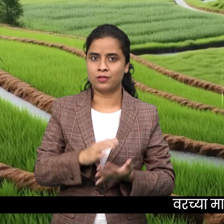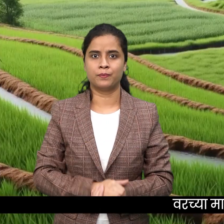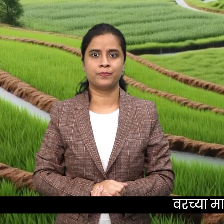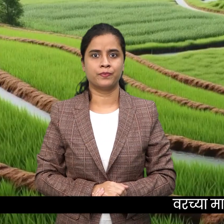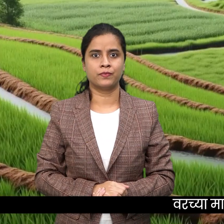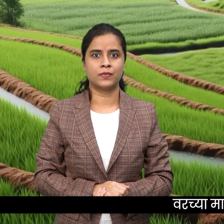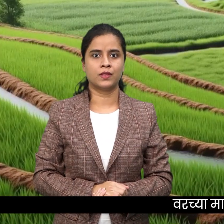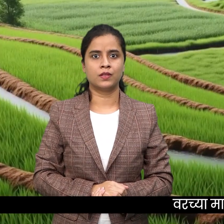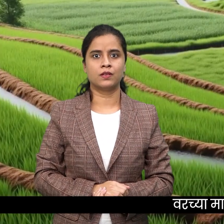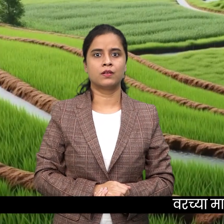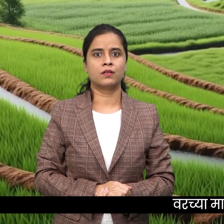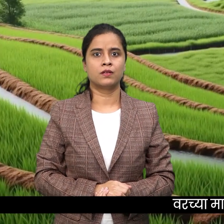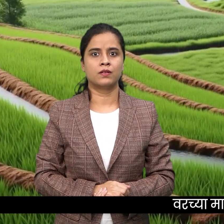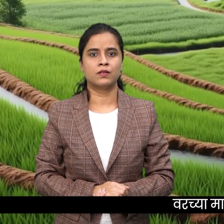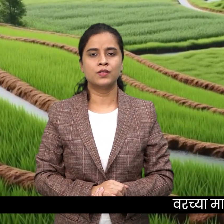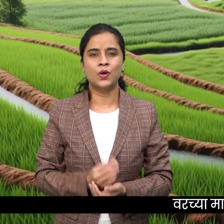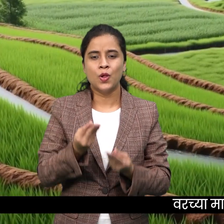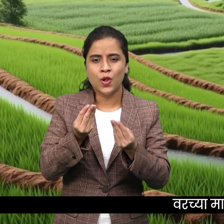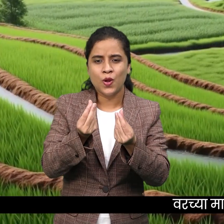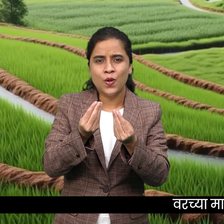वरच्या मातीचे नुकसान टाळते,